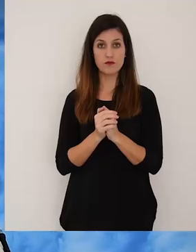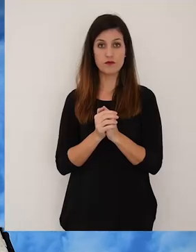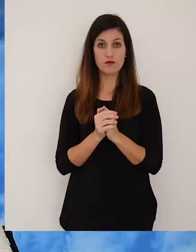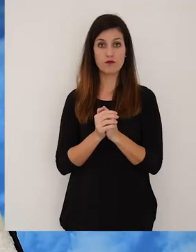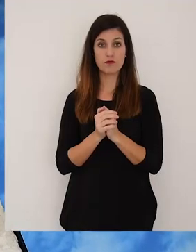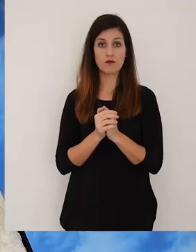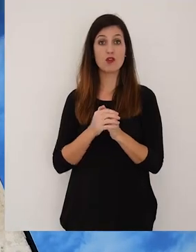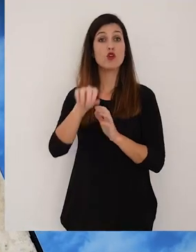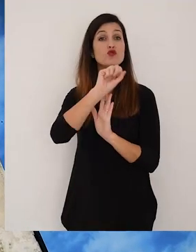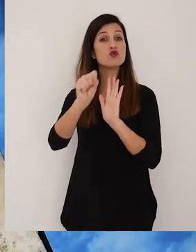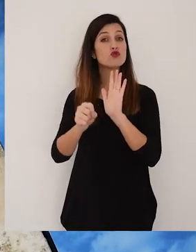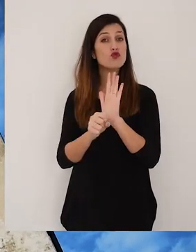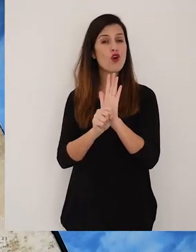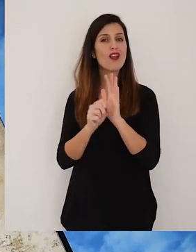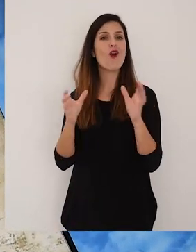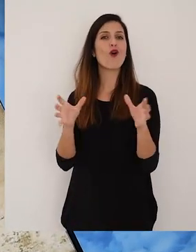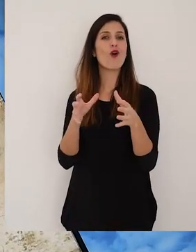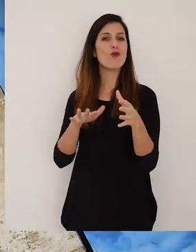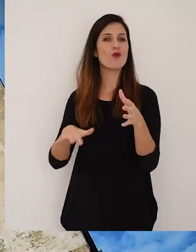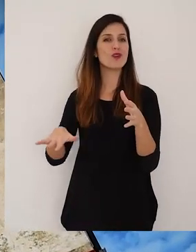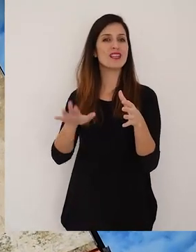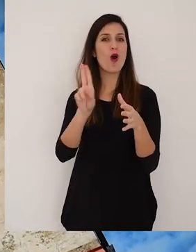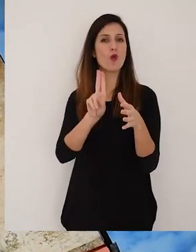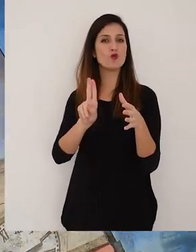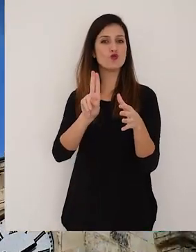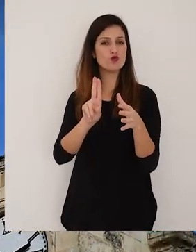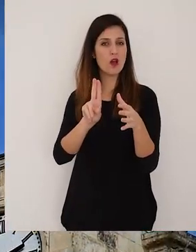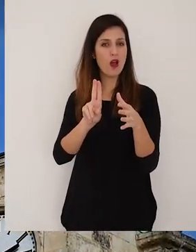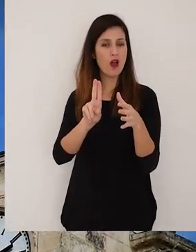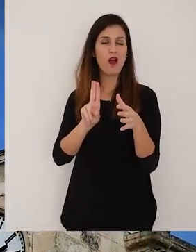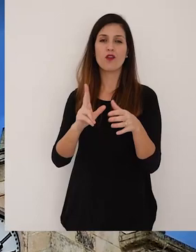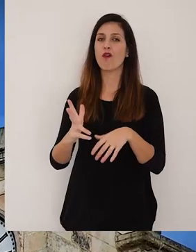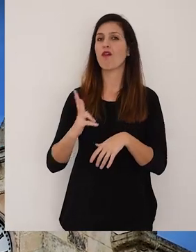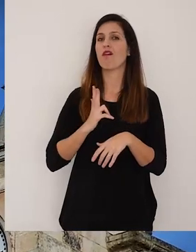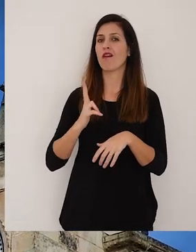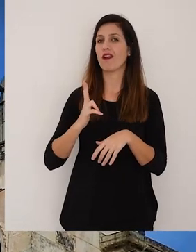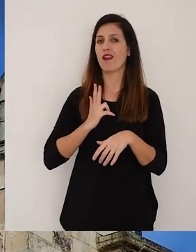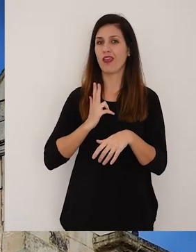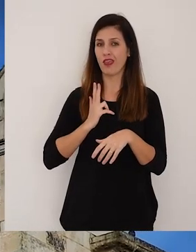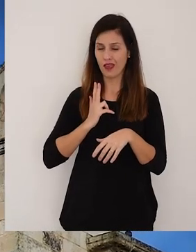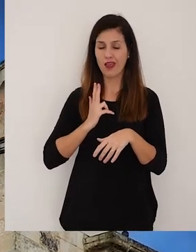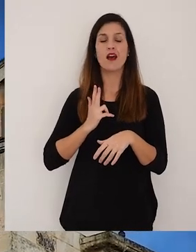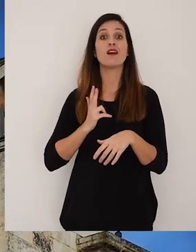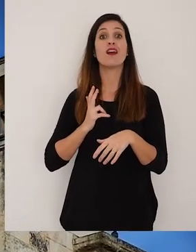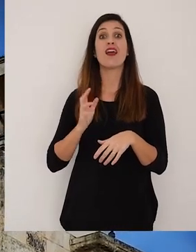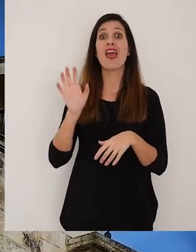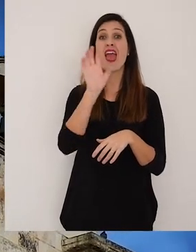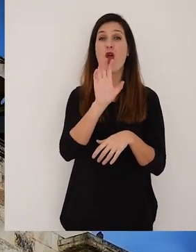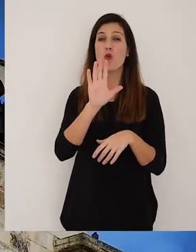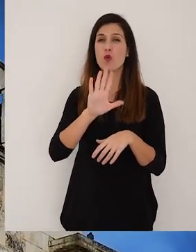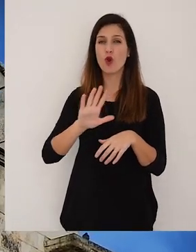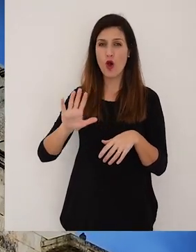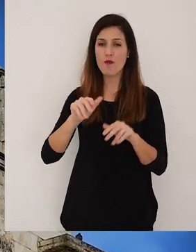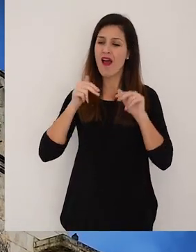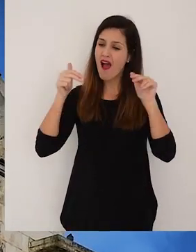Piena di fascino è la storia della comunità uggianese, sintesi millenaria delle culture europee che si sono ritrovate nel corso dei